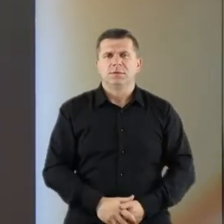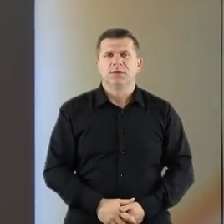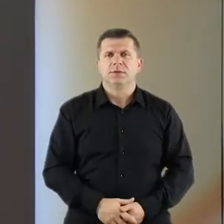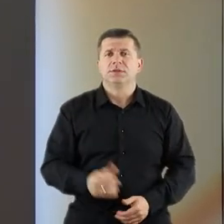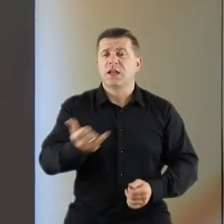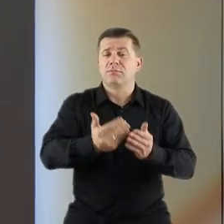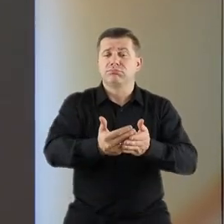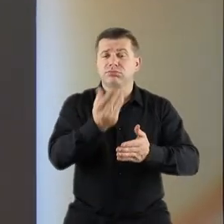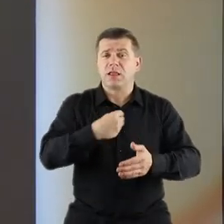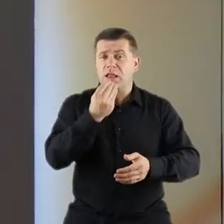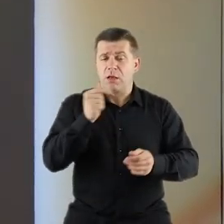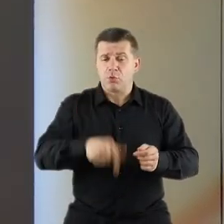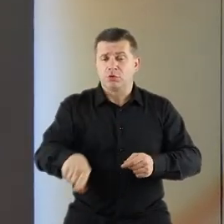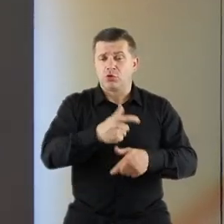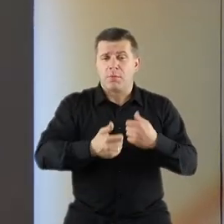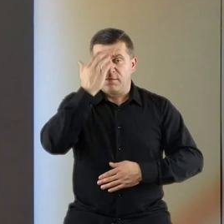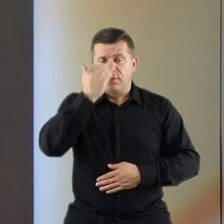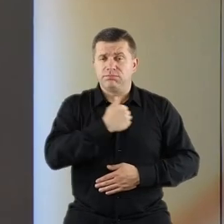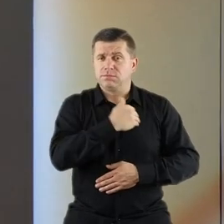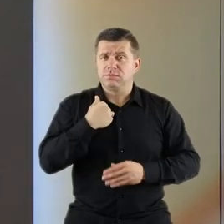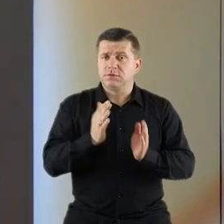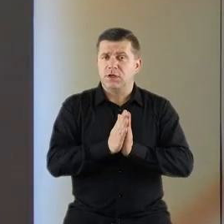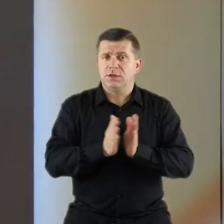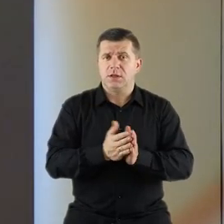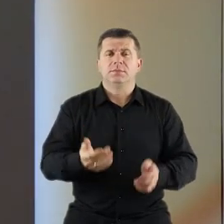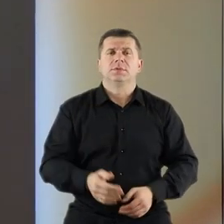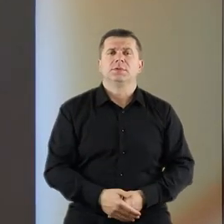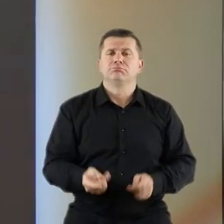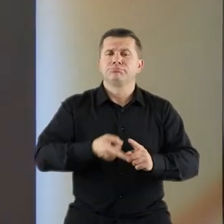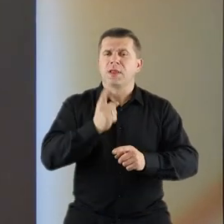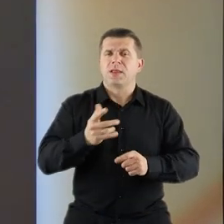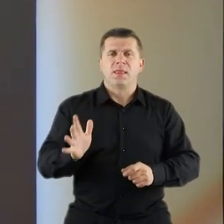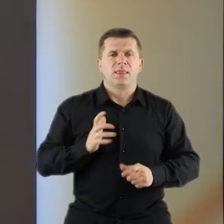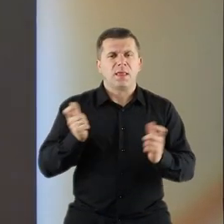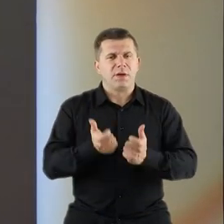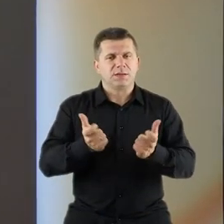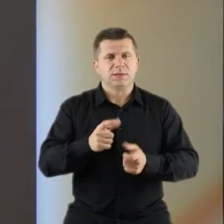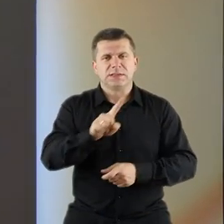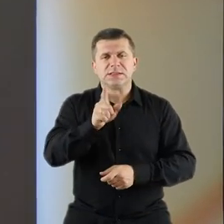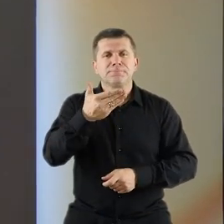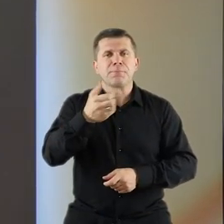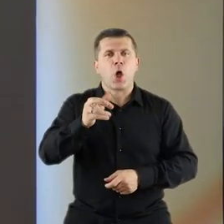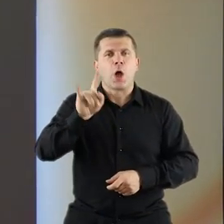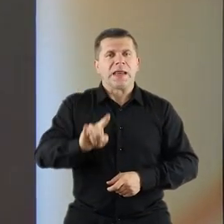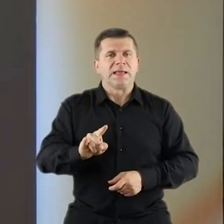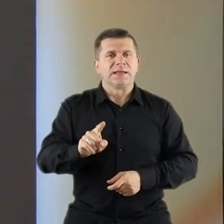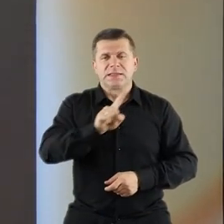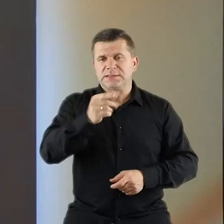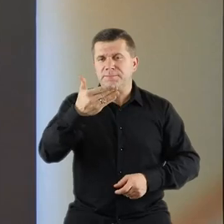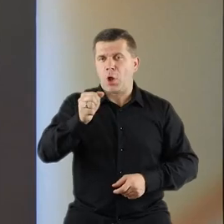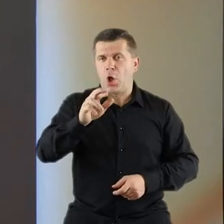no przed spożyciem prawda żeby zabezpieczyć się przed takim niebezpieczeństw z zmory które też